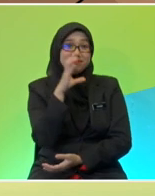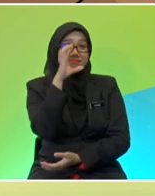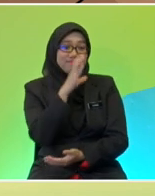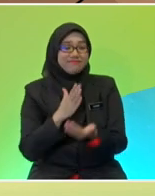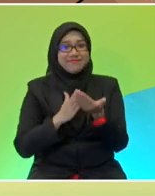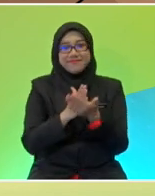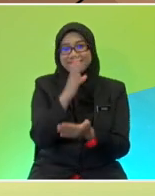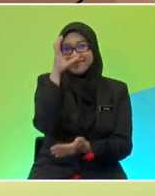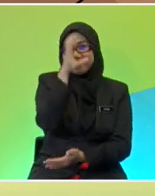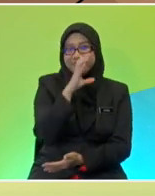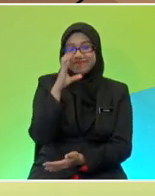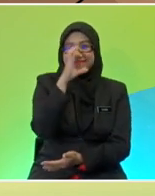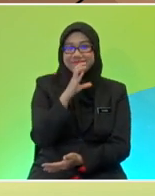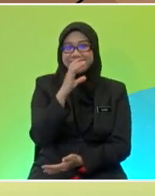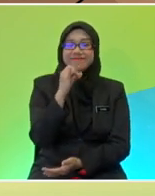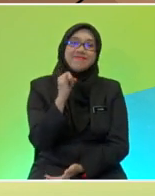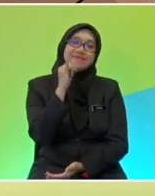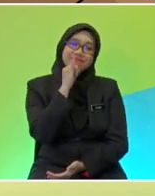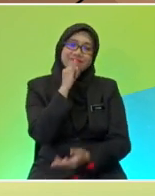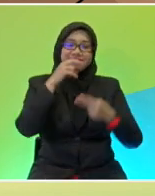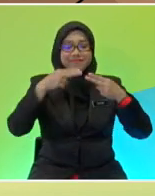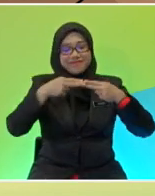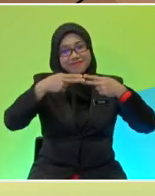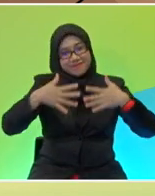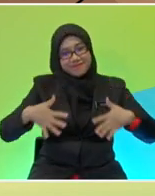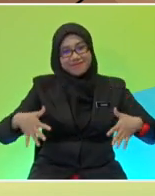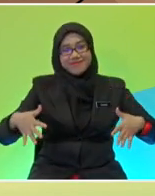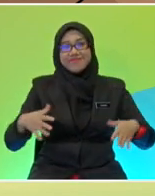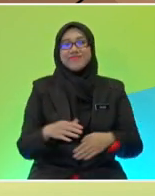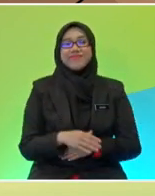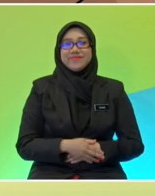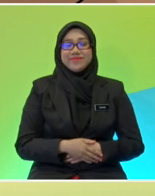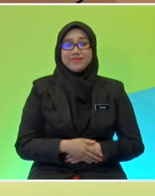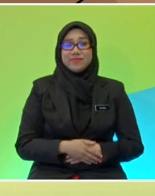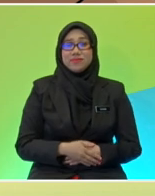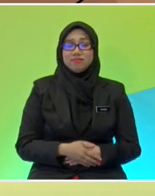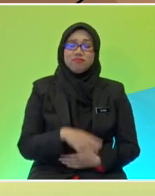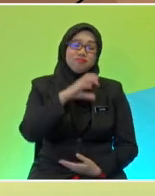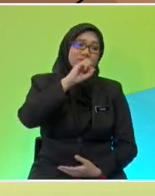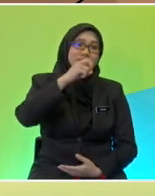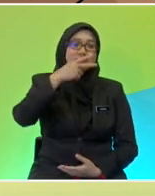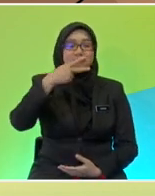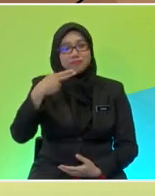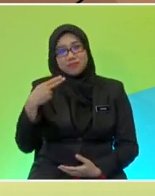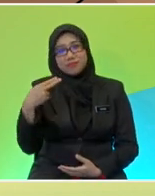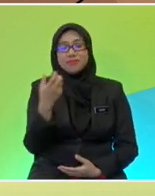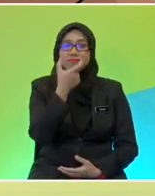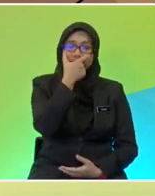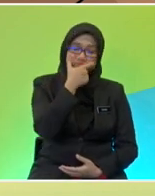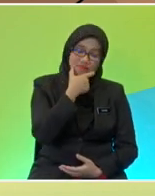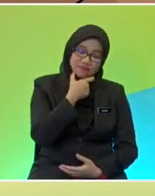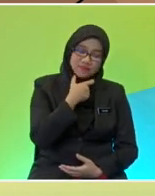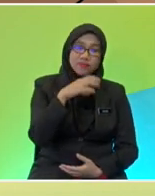cari ibunya yang hilang oh kasihan oh